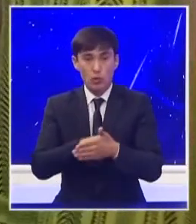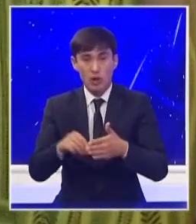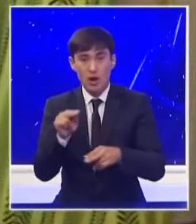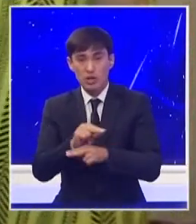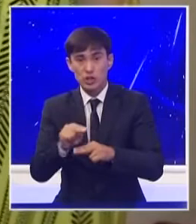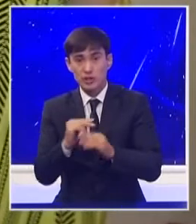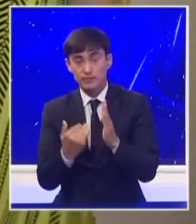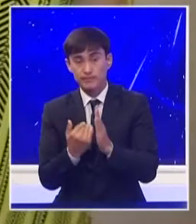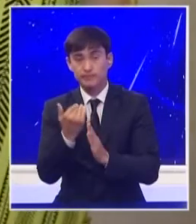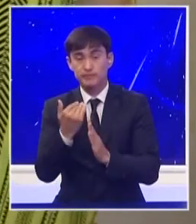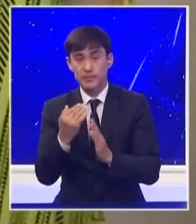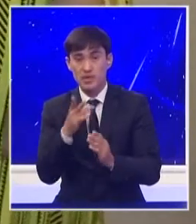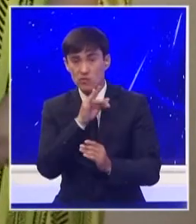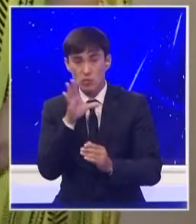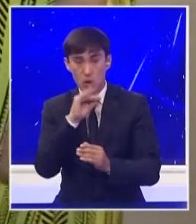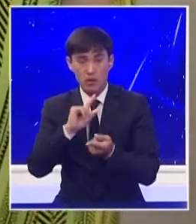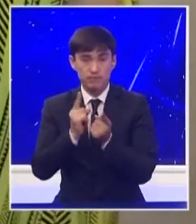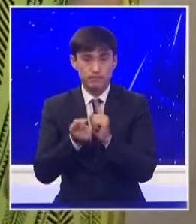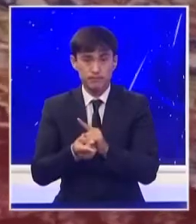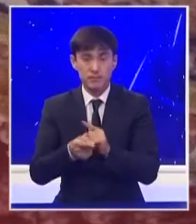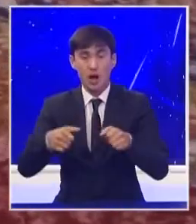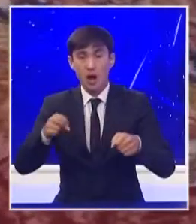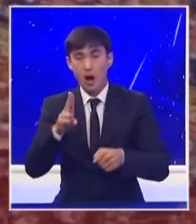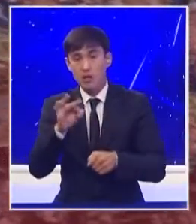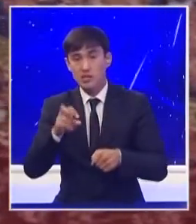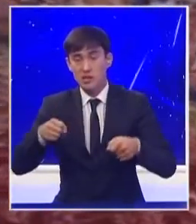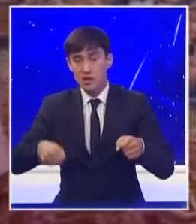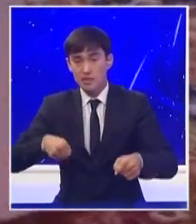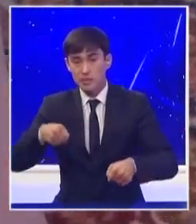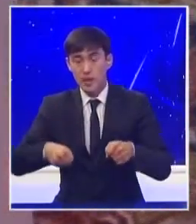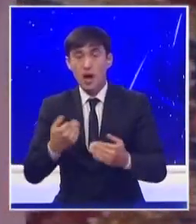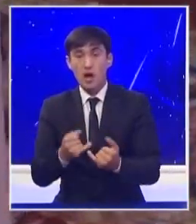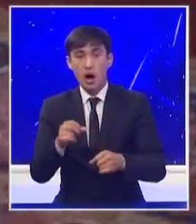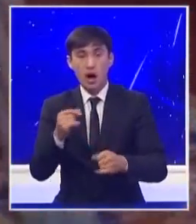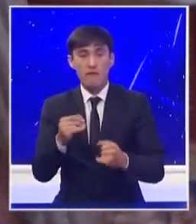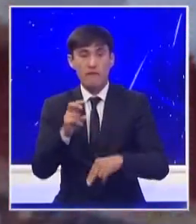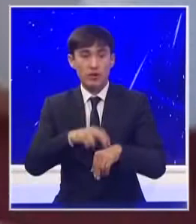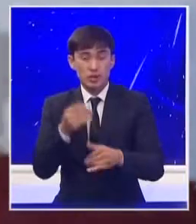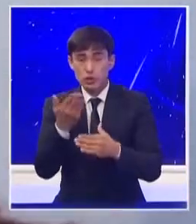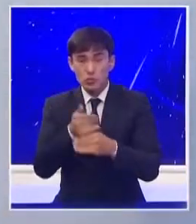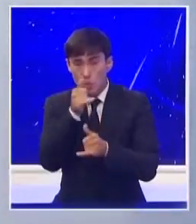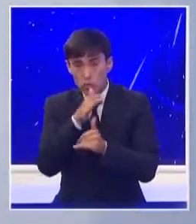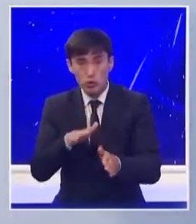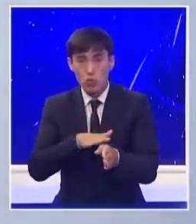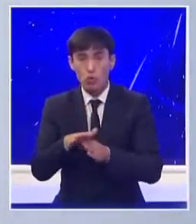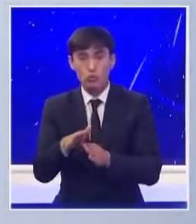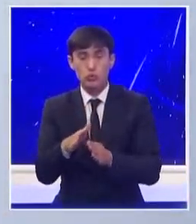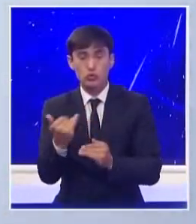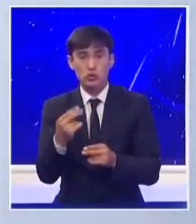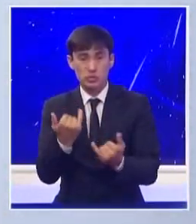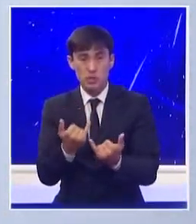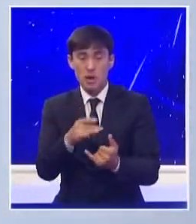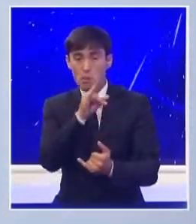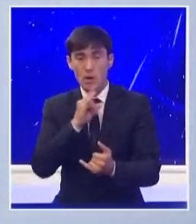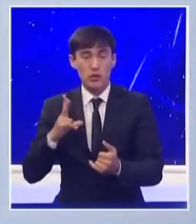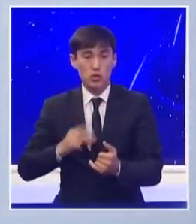принесло свои плоды. Девушка смогла сменить кресло на костыли. Однако отечественные врачи не в состоянии оказать полноценную помощь Алтынай. Теперь